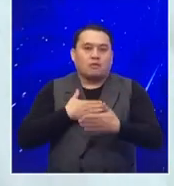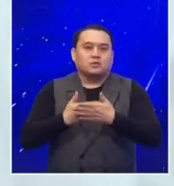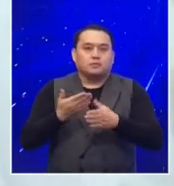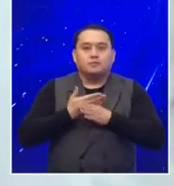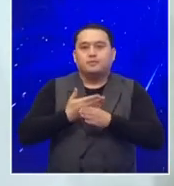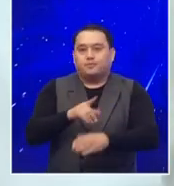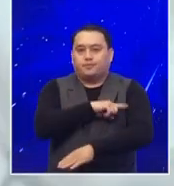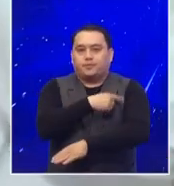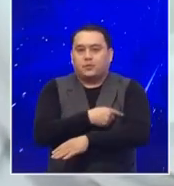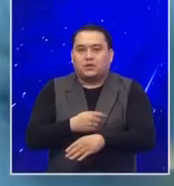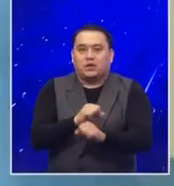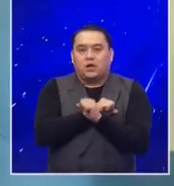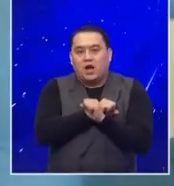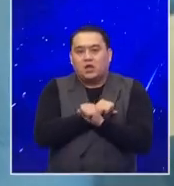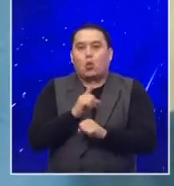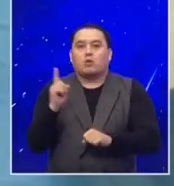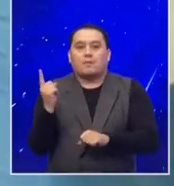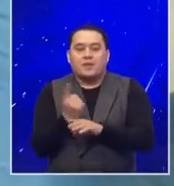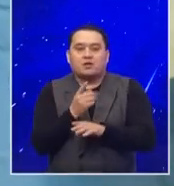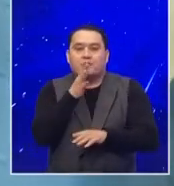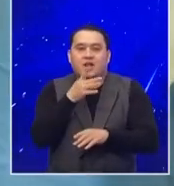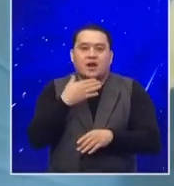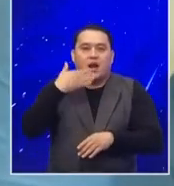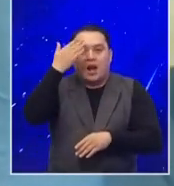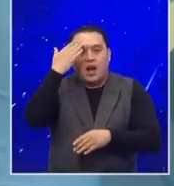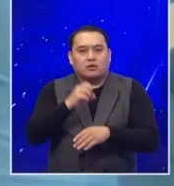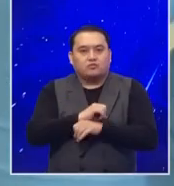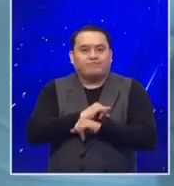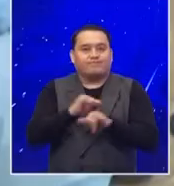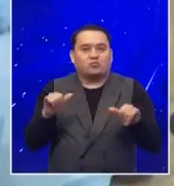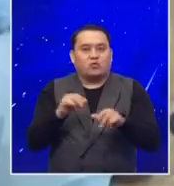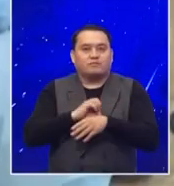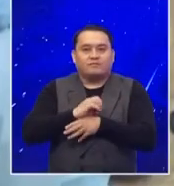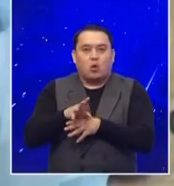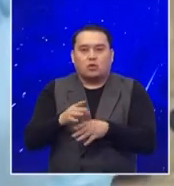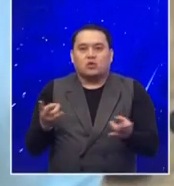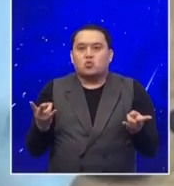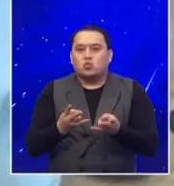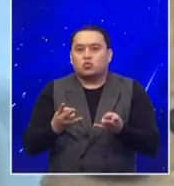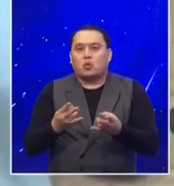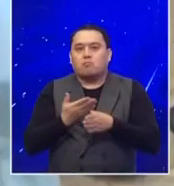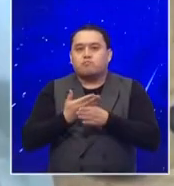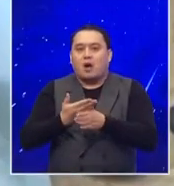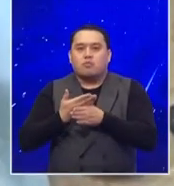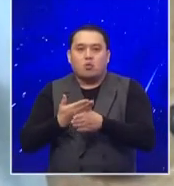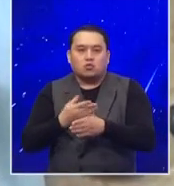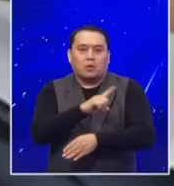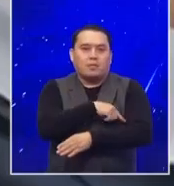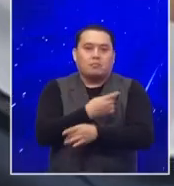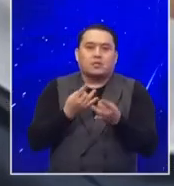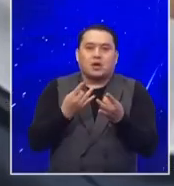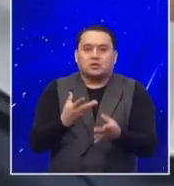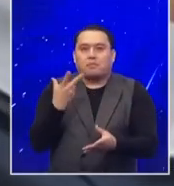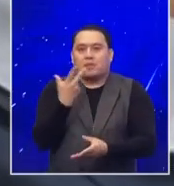волонтером в больнице во время каникул. В период летнего всплеска инфекции врачи остро нуждались в помощниках с